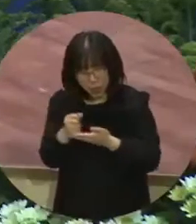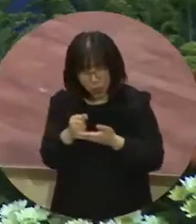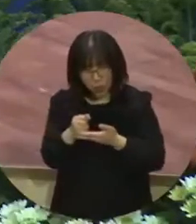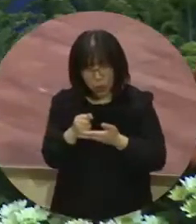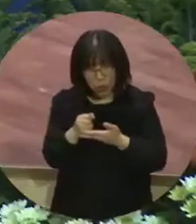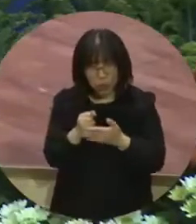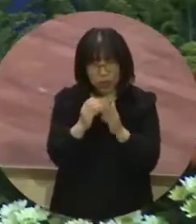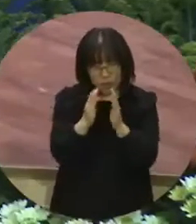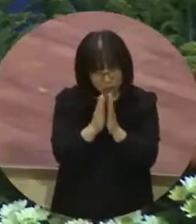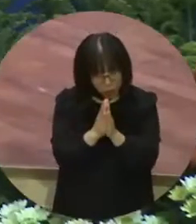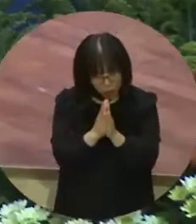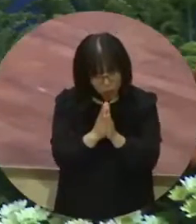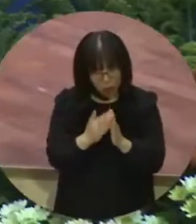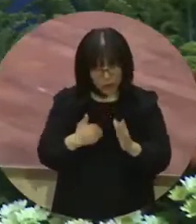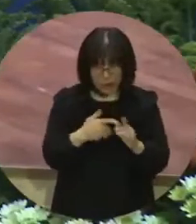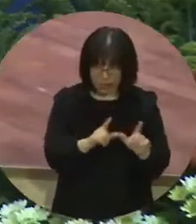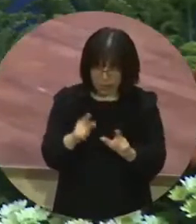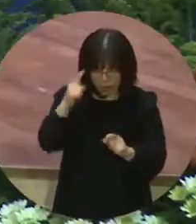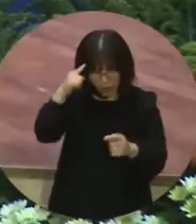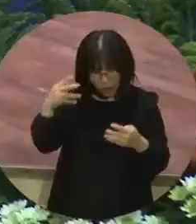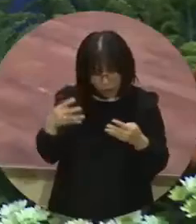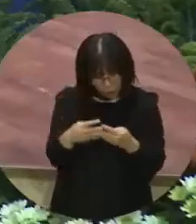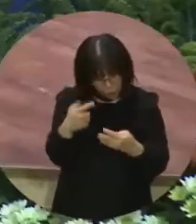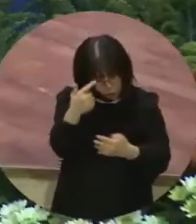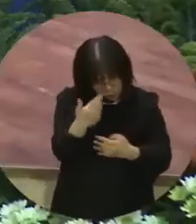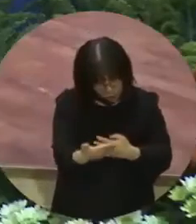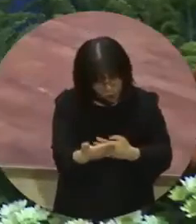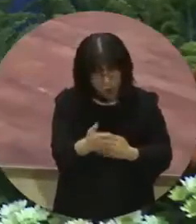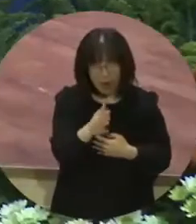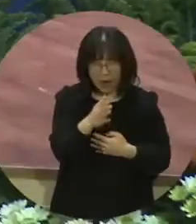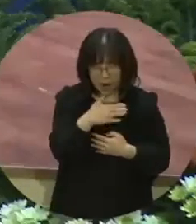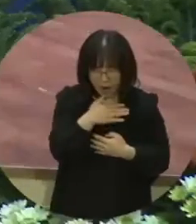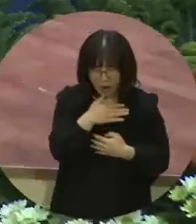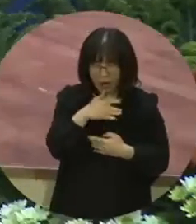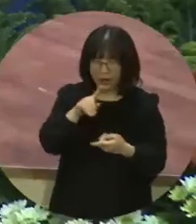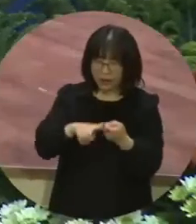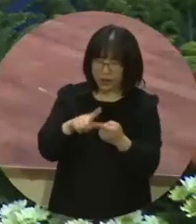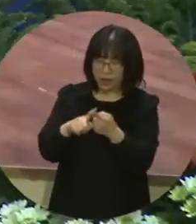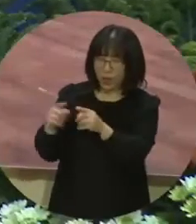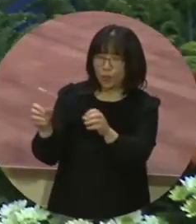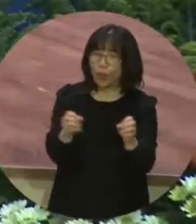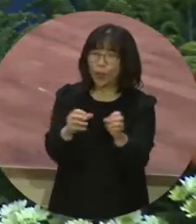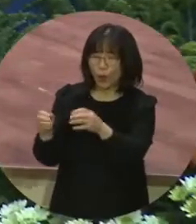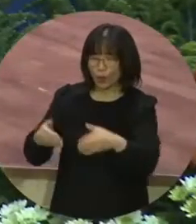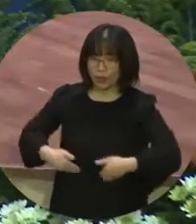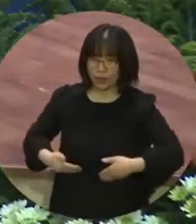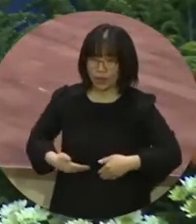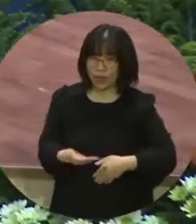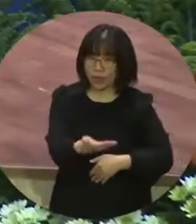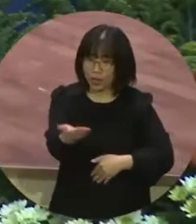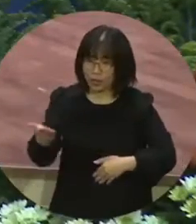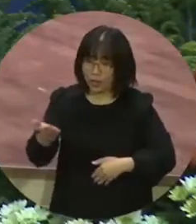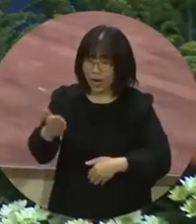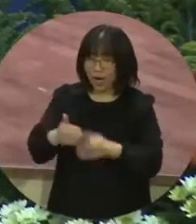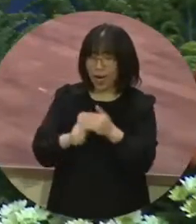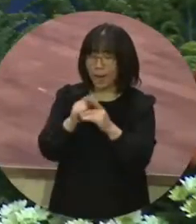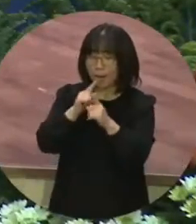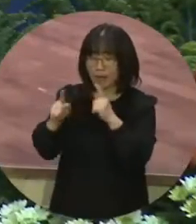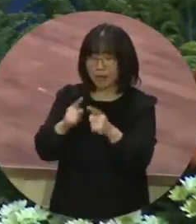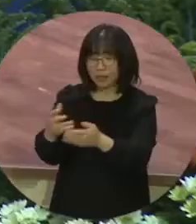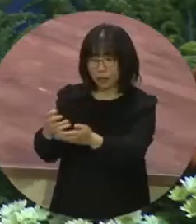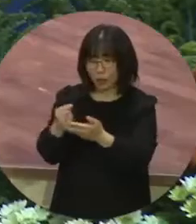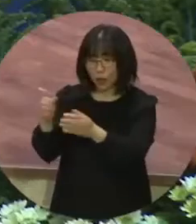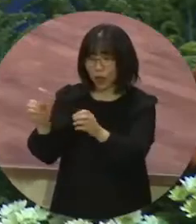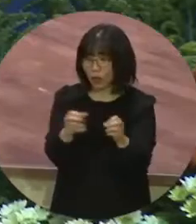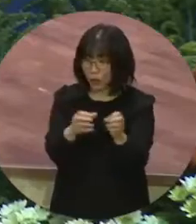기도하면서 적용했냐 안 했냐? 적용했더니 이런 응답 받았다. 이게 포럼이에요. 아멘.